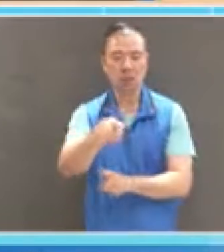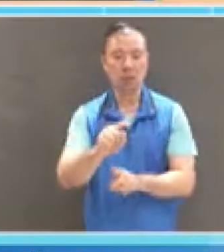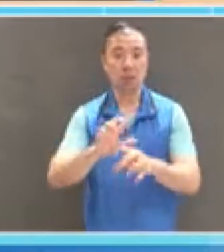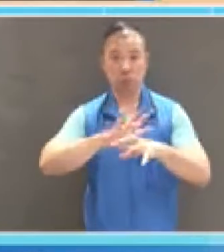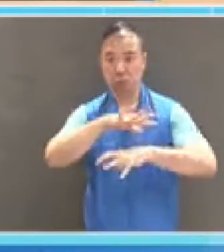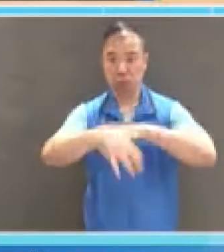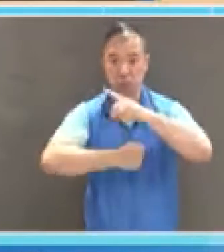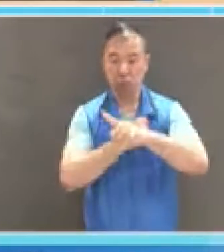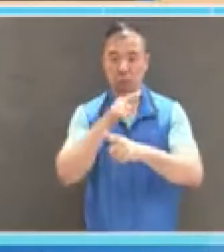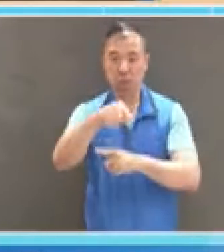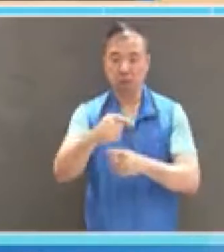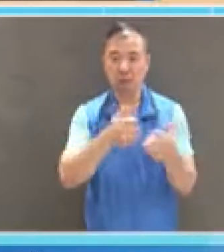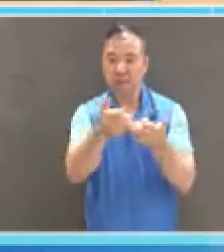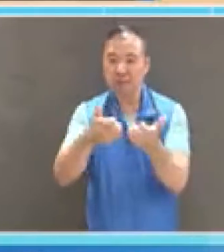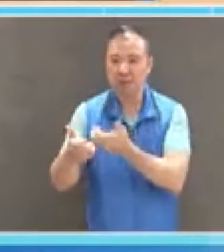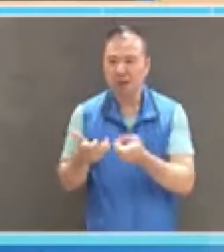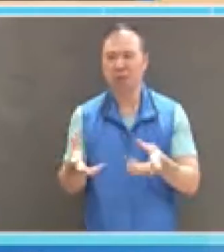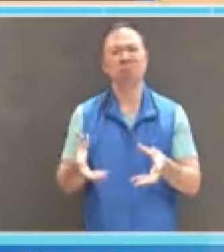入境的时候